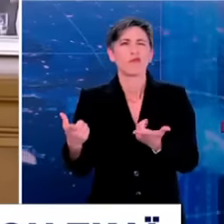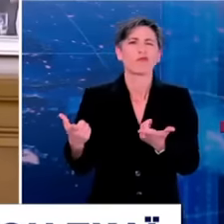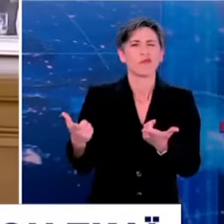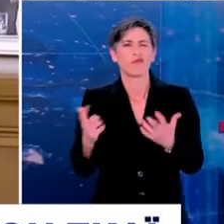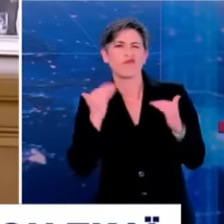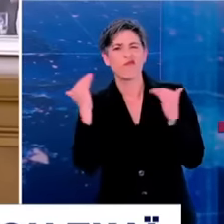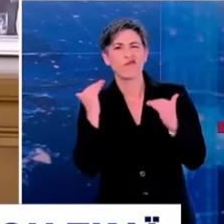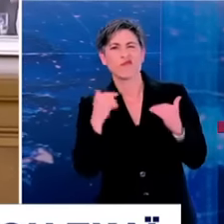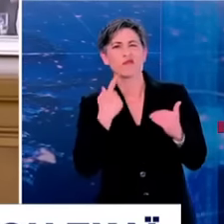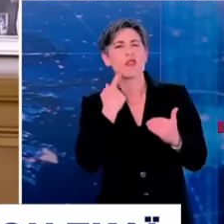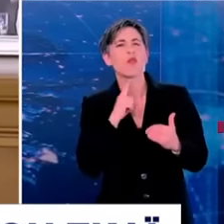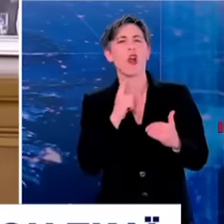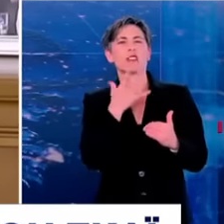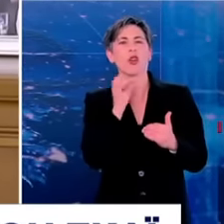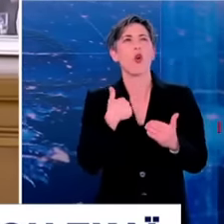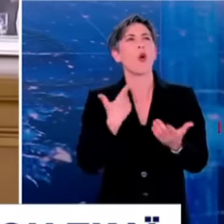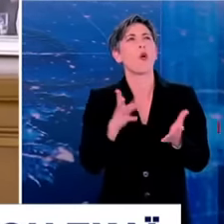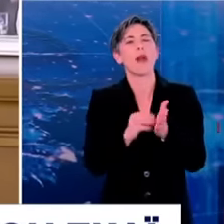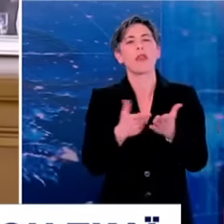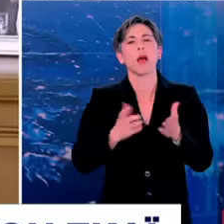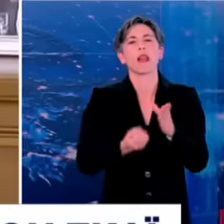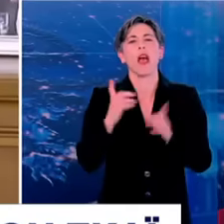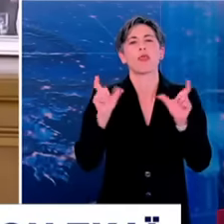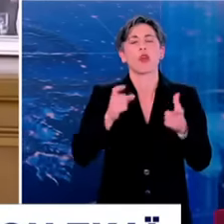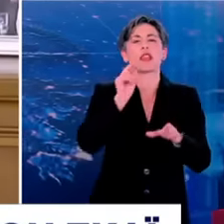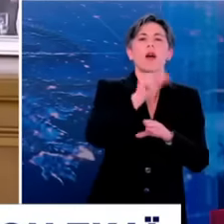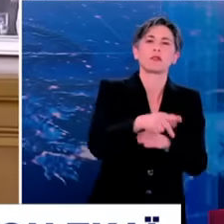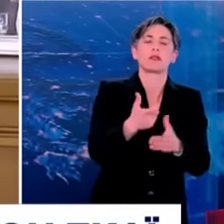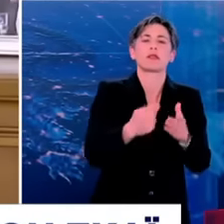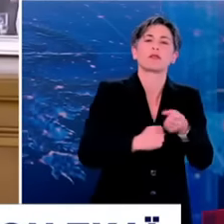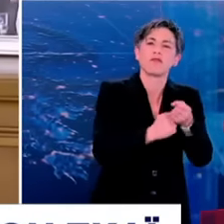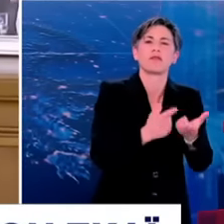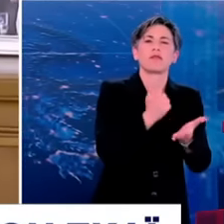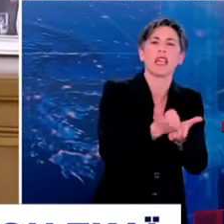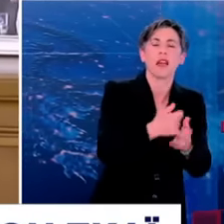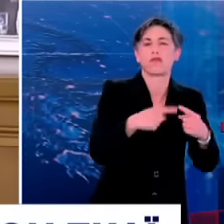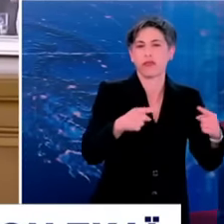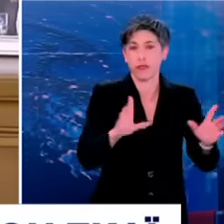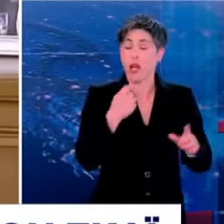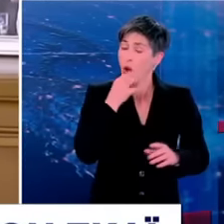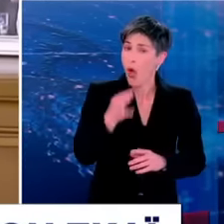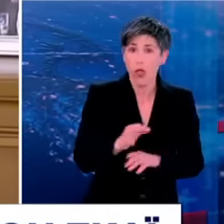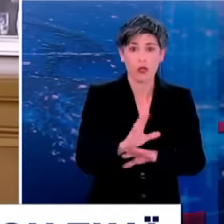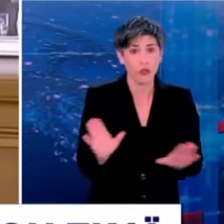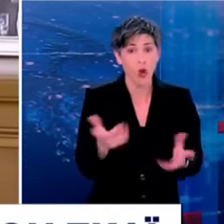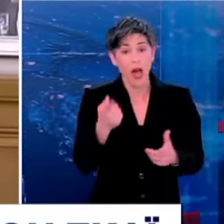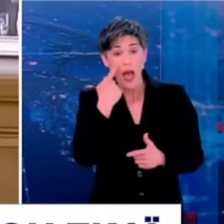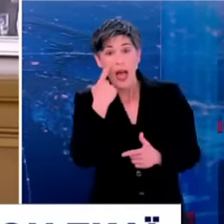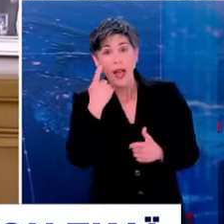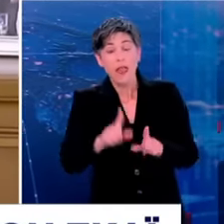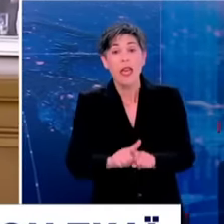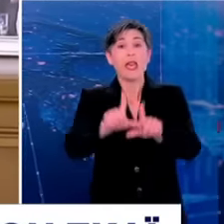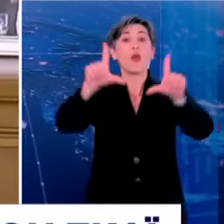επιλογές της Νέας Δημοκρατίας, και να τους ζητήσω να δουν τη μεγάλη εικόνα, την πρόοδο την οποία έχει επιτελέσει συνολικά η χώρα, και να μην αξιοποιήσουν